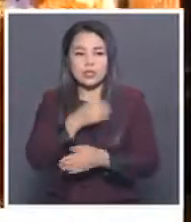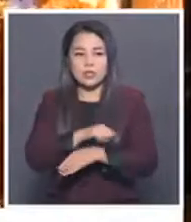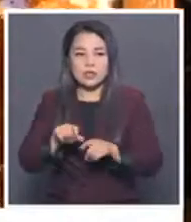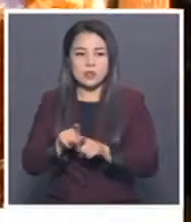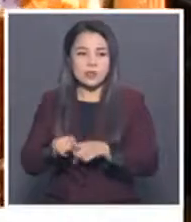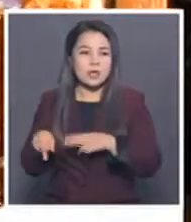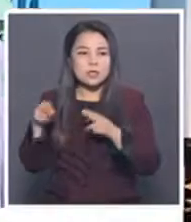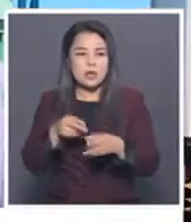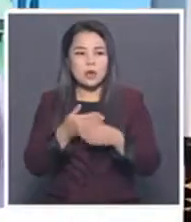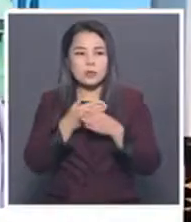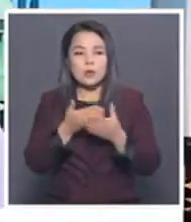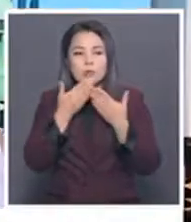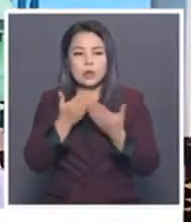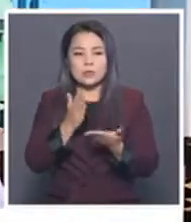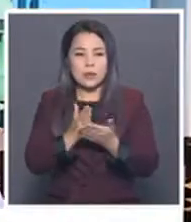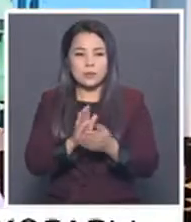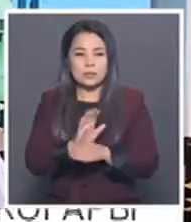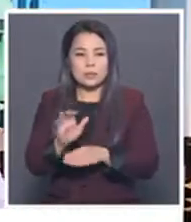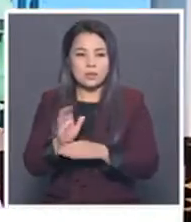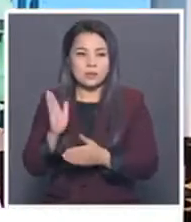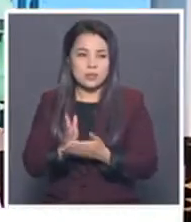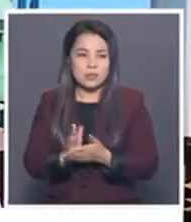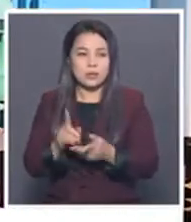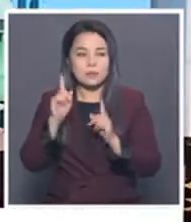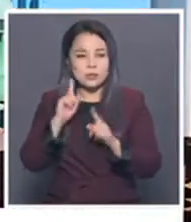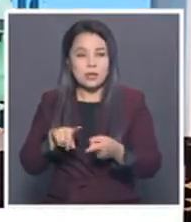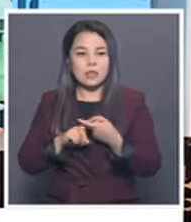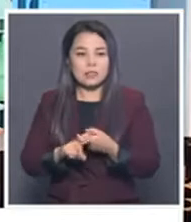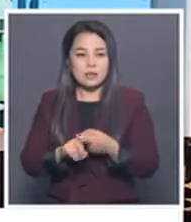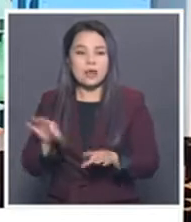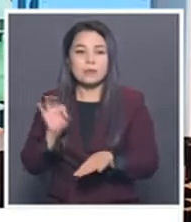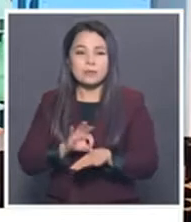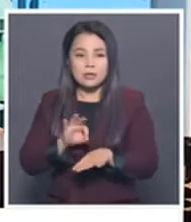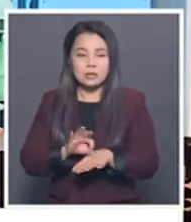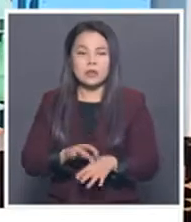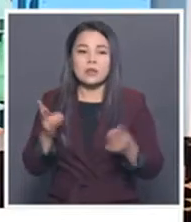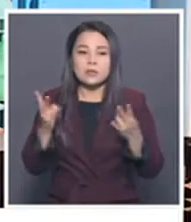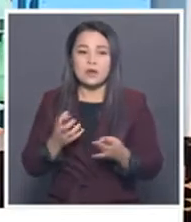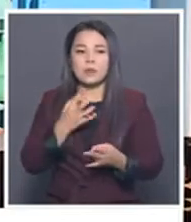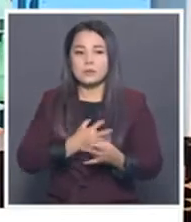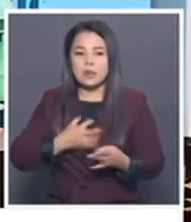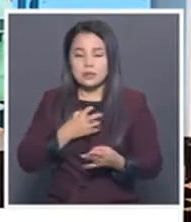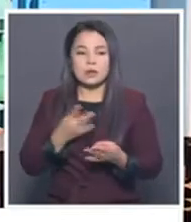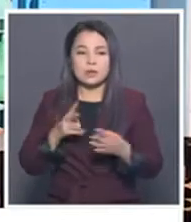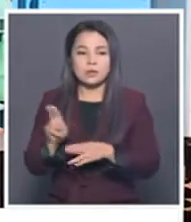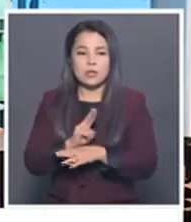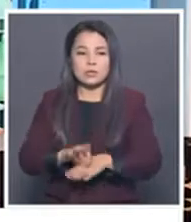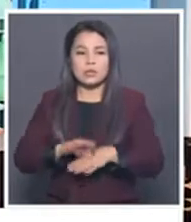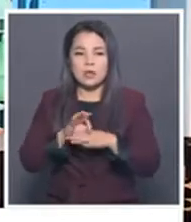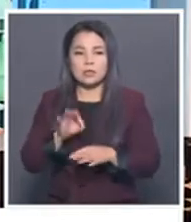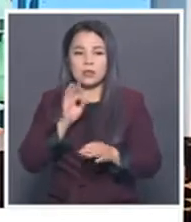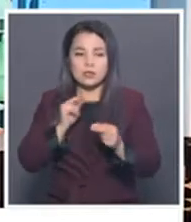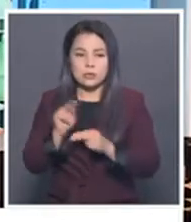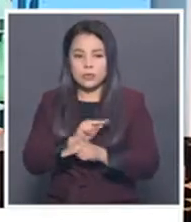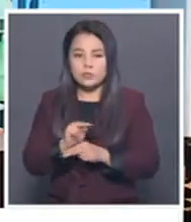көп. Идет такая инфекционное заболевание, да, это необходимо. Вот. Инфекциялық аурулар болу